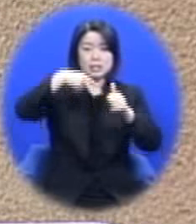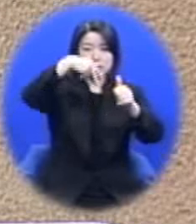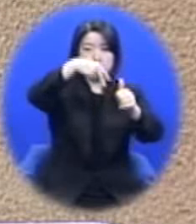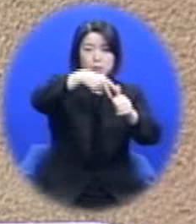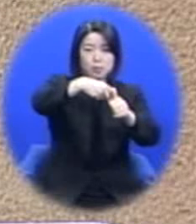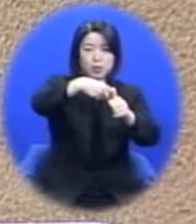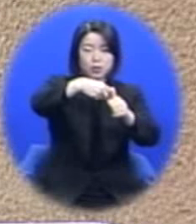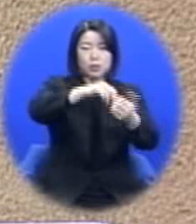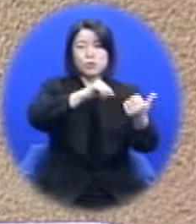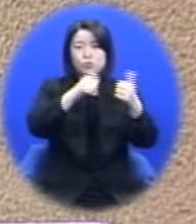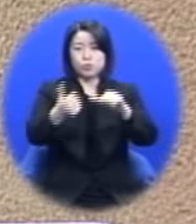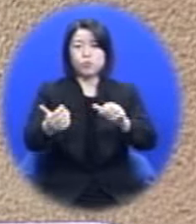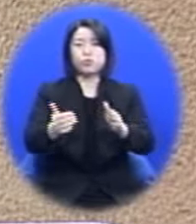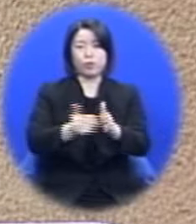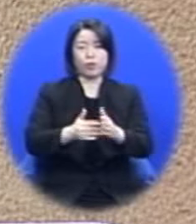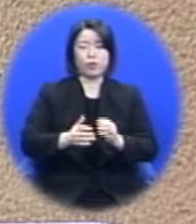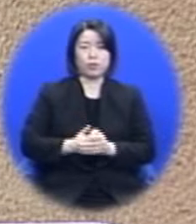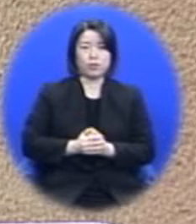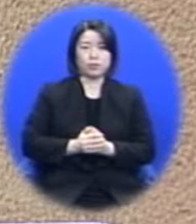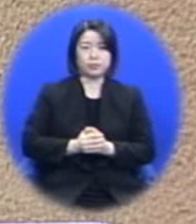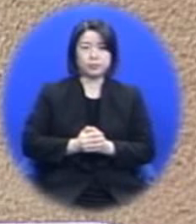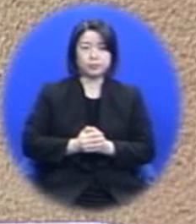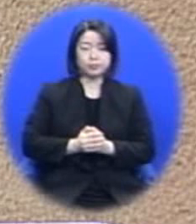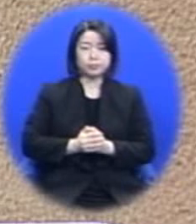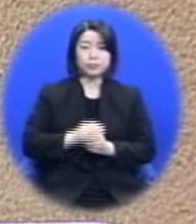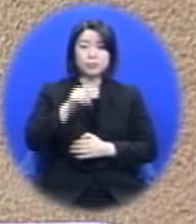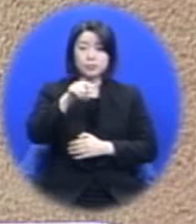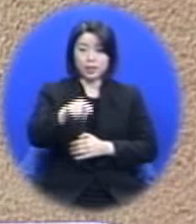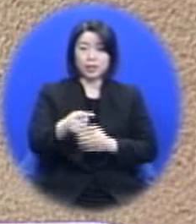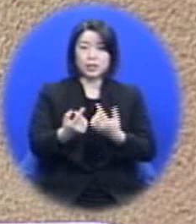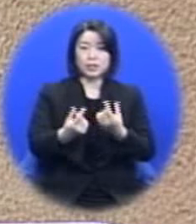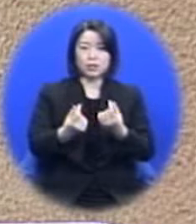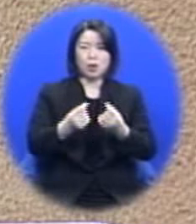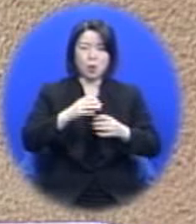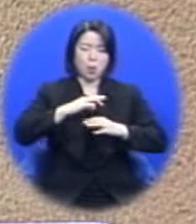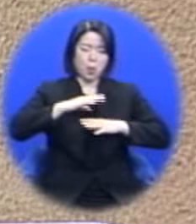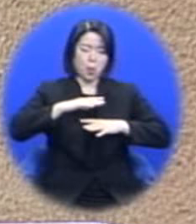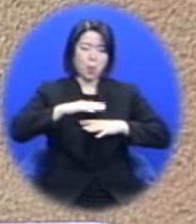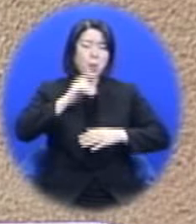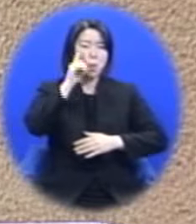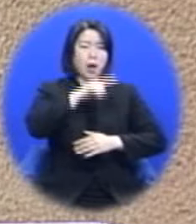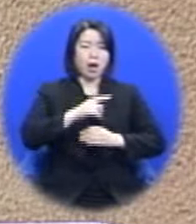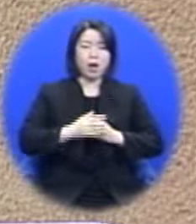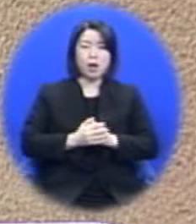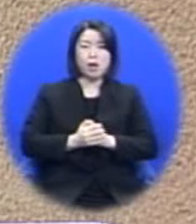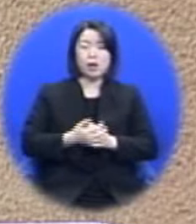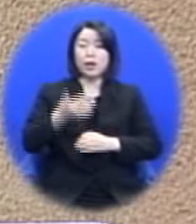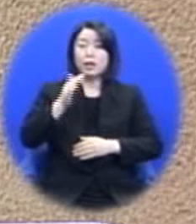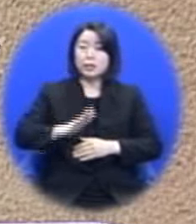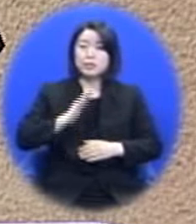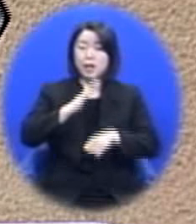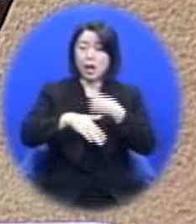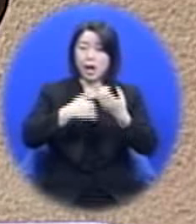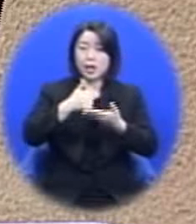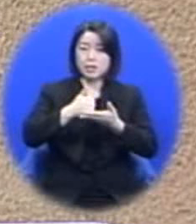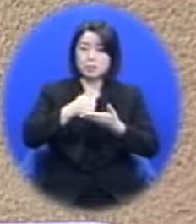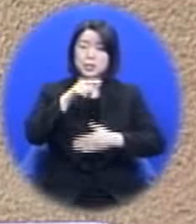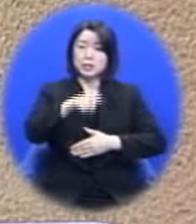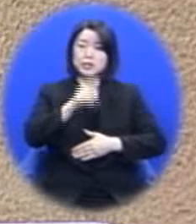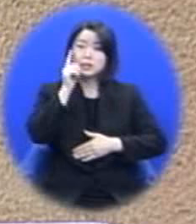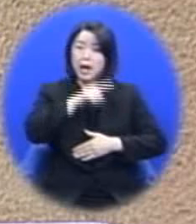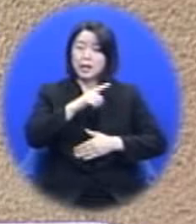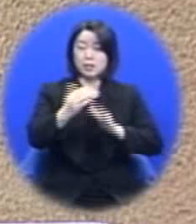십자가에 못 박혀 죽으셨어요. 이건 무서운 악이죠. 그런데 하나님은 그